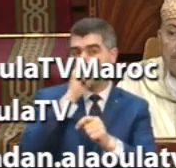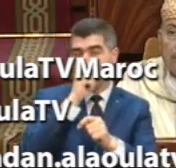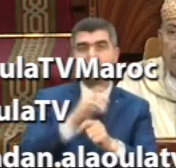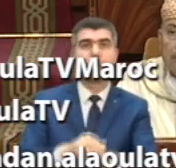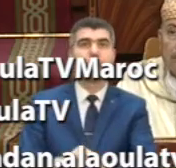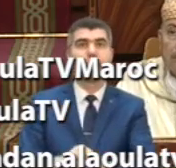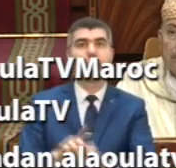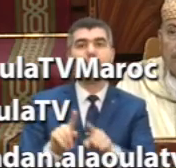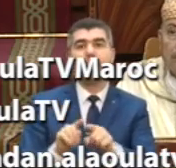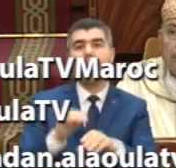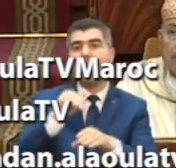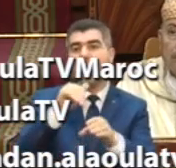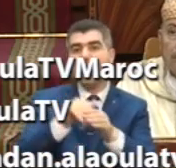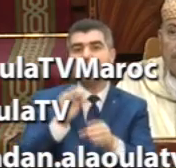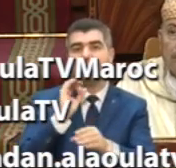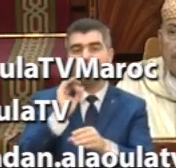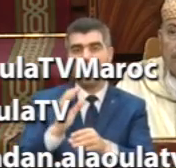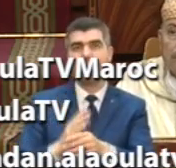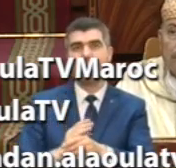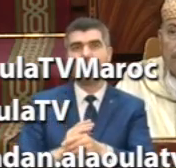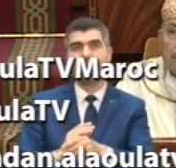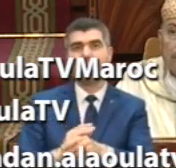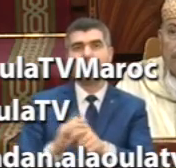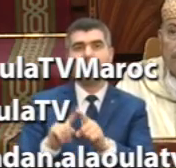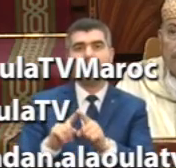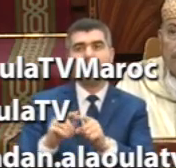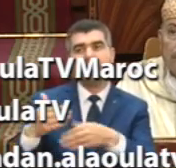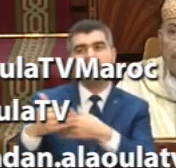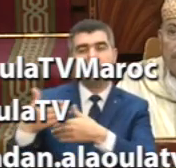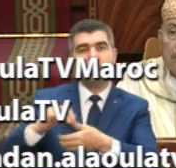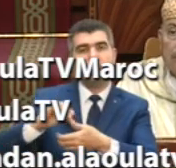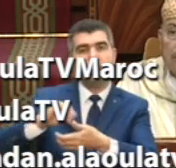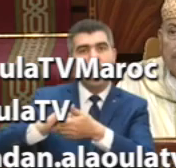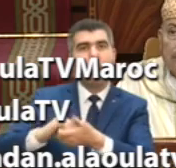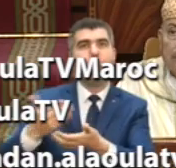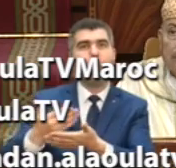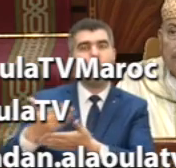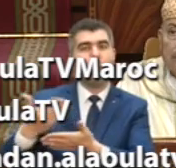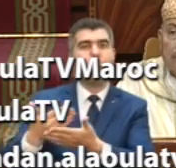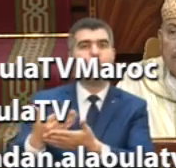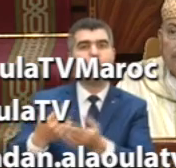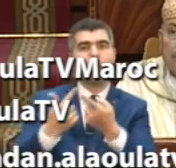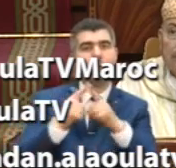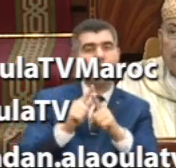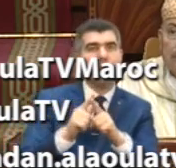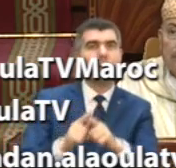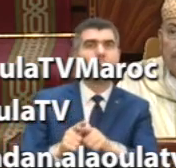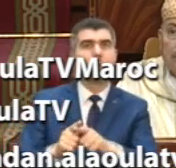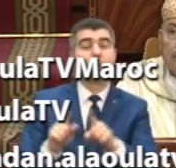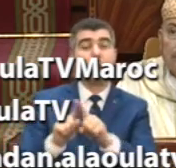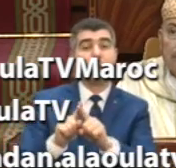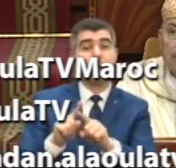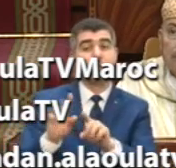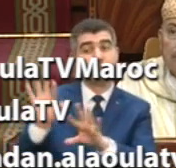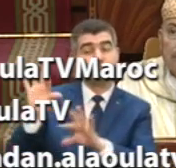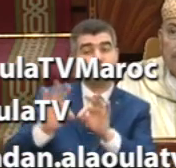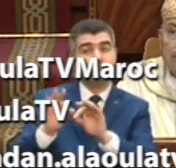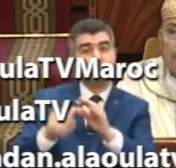هناك الحزبية الضيقة، هناك القبيلة، وهناك العرق، هناك الجهوية في التعيين في المناصب ديال